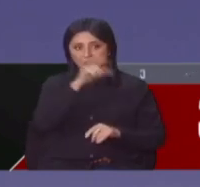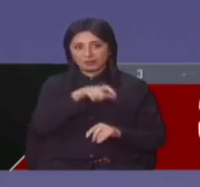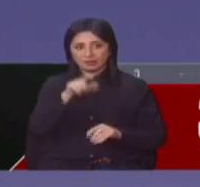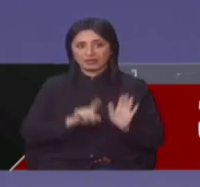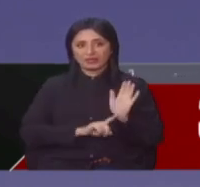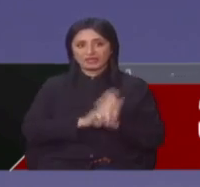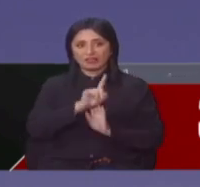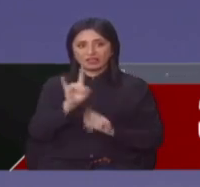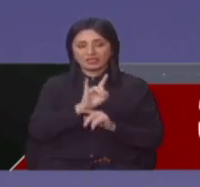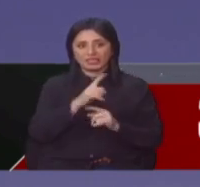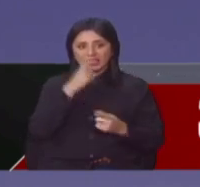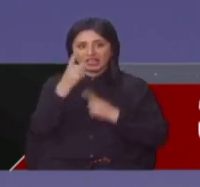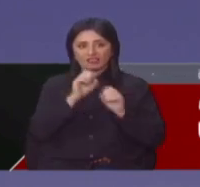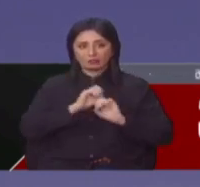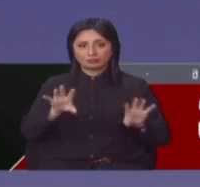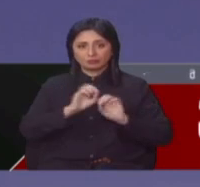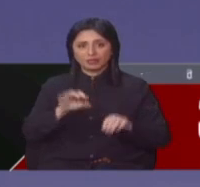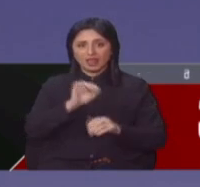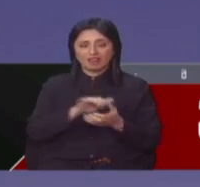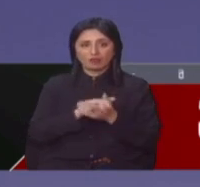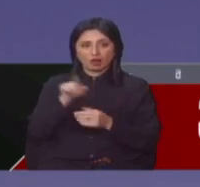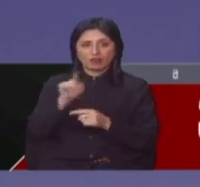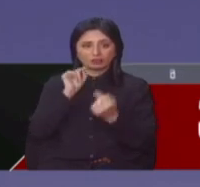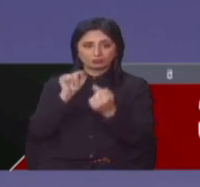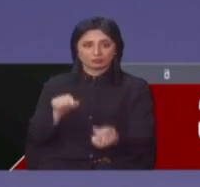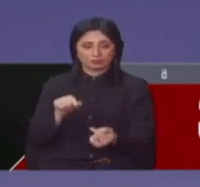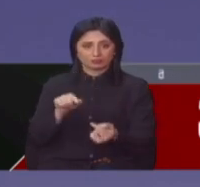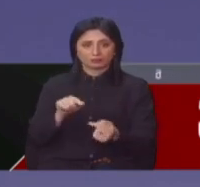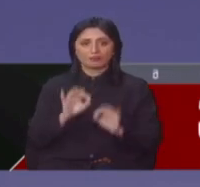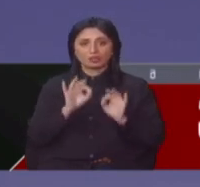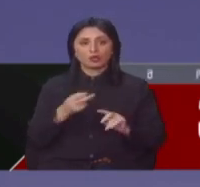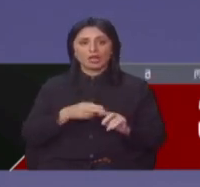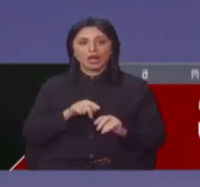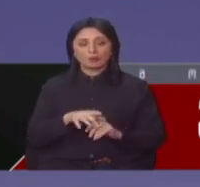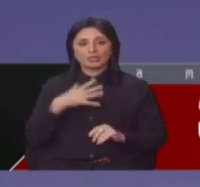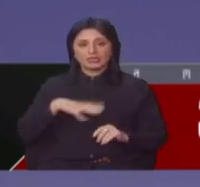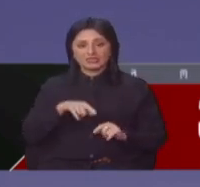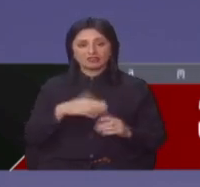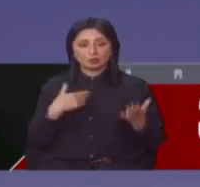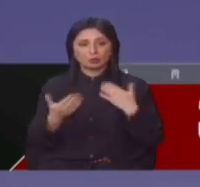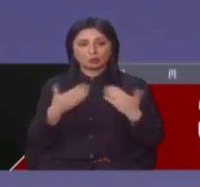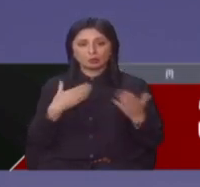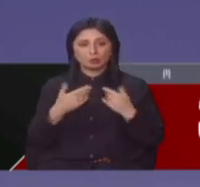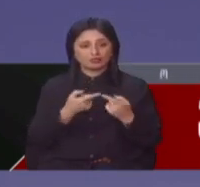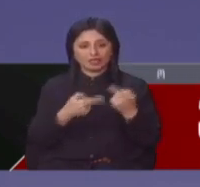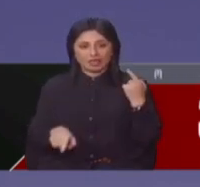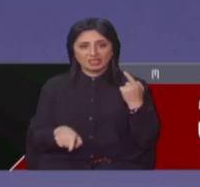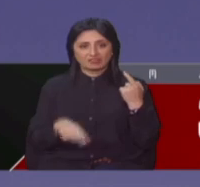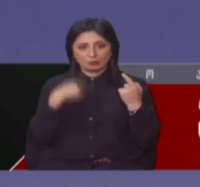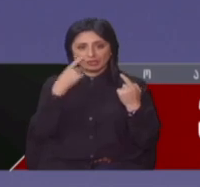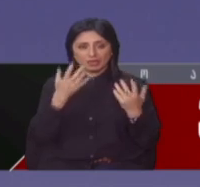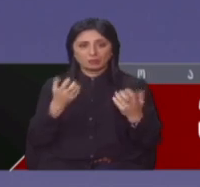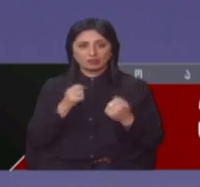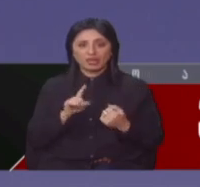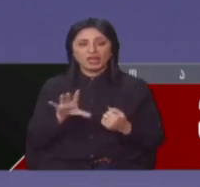პირებმა დაიწყეს დეზინფორმაციის გამოყენება ევროკავშირის საწინააღმდეგოდ. Სწორედ ამიტომ საქართველოსთან ურთიერთობებმა განსხვავებული სახე